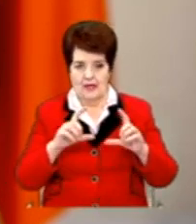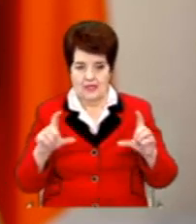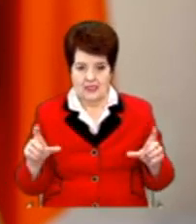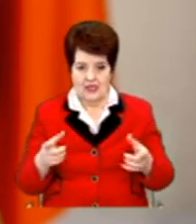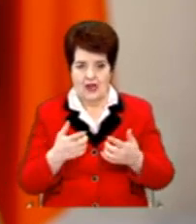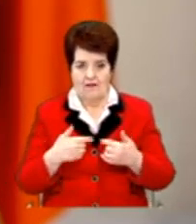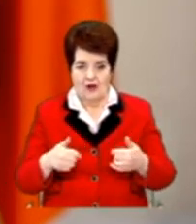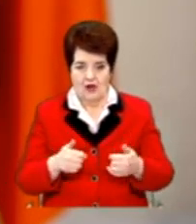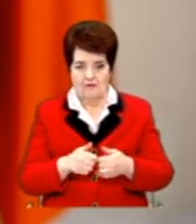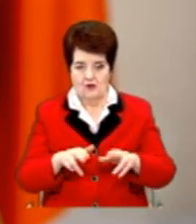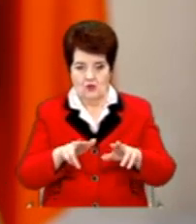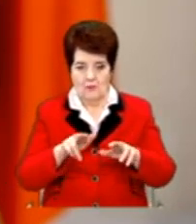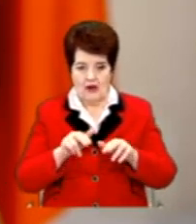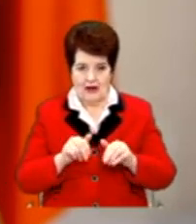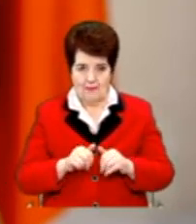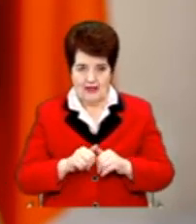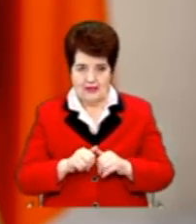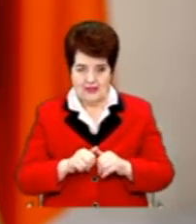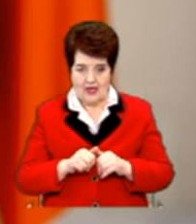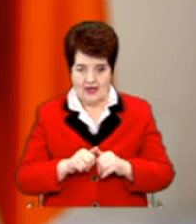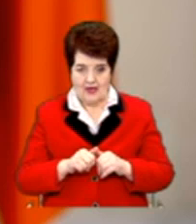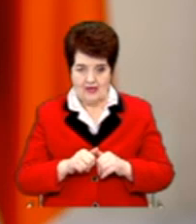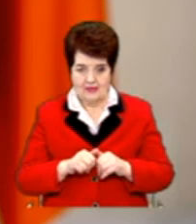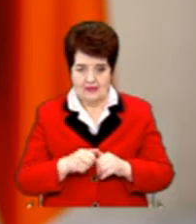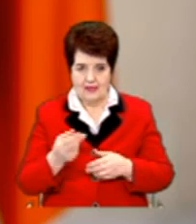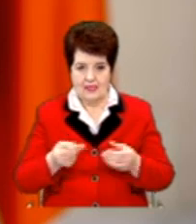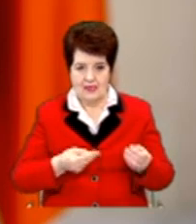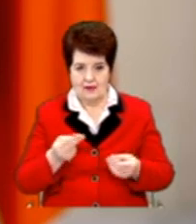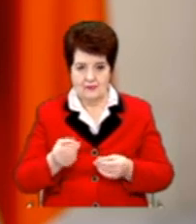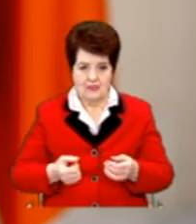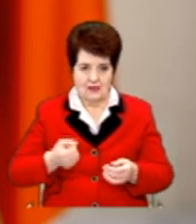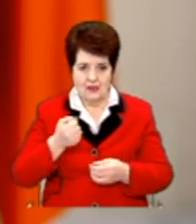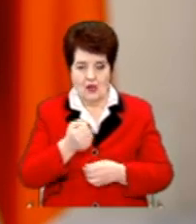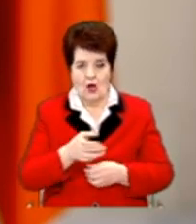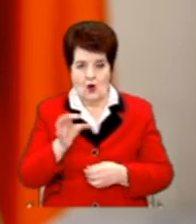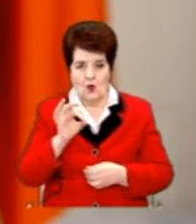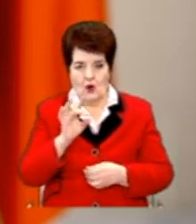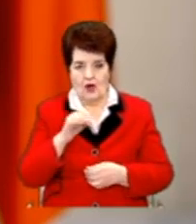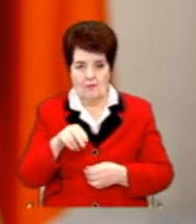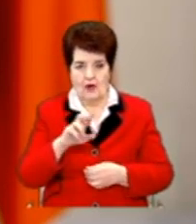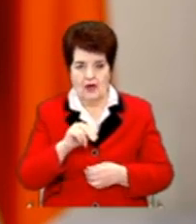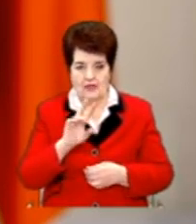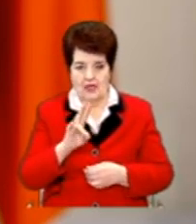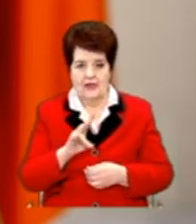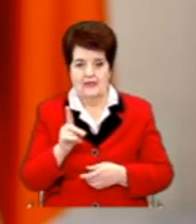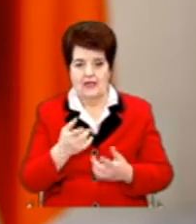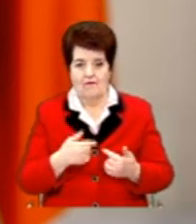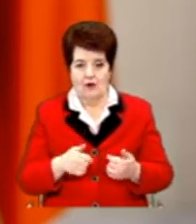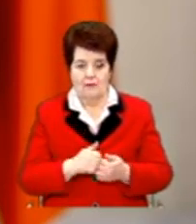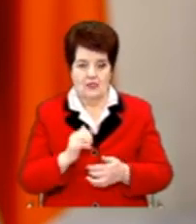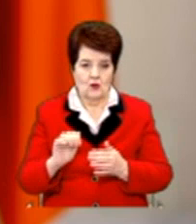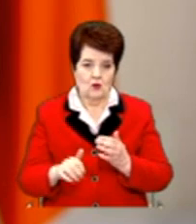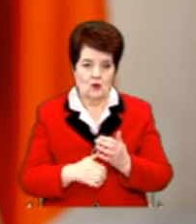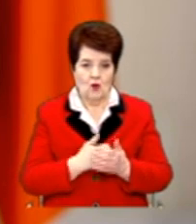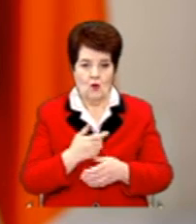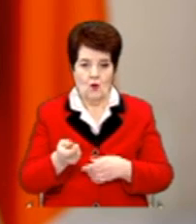formațiunile parlamentare, îl desemnez pe domnul Ludovic Orban să formeze un nou